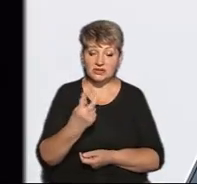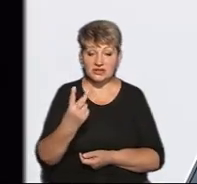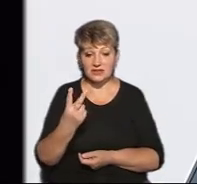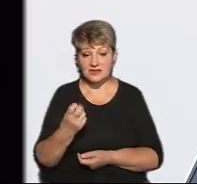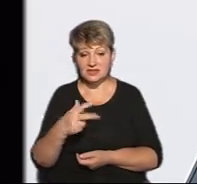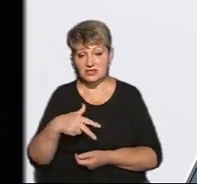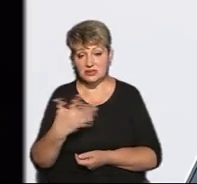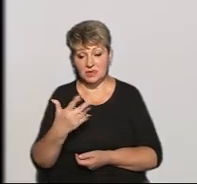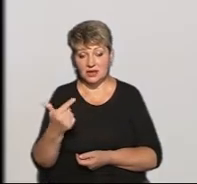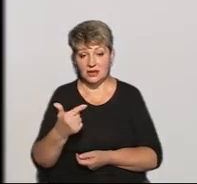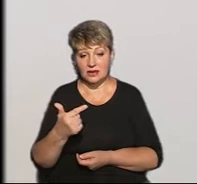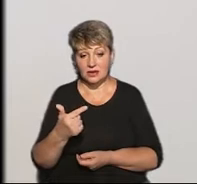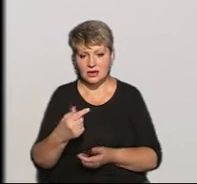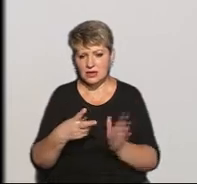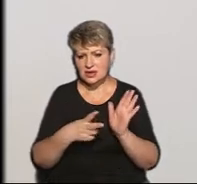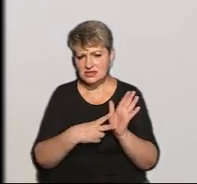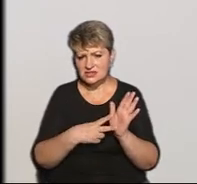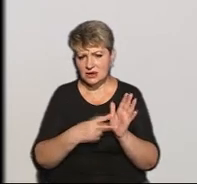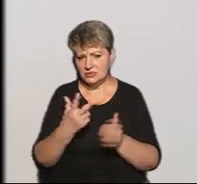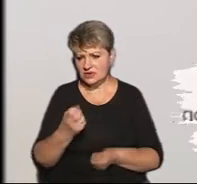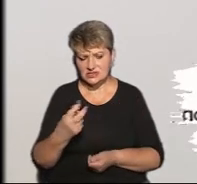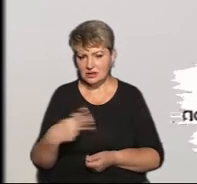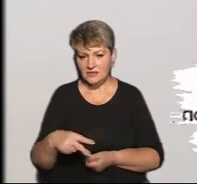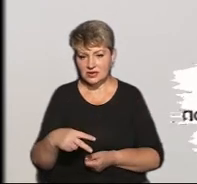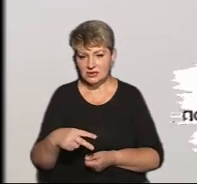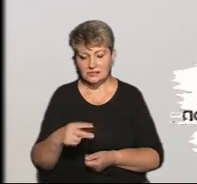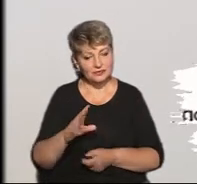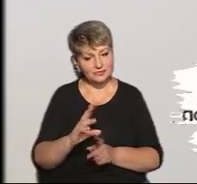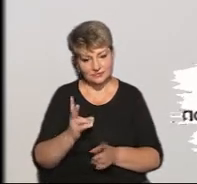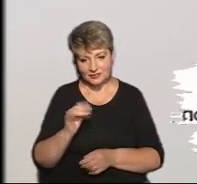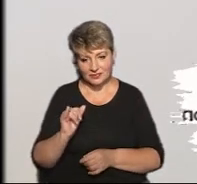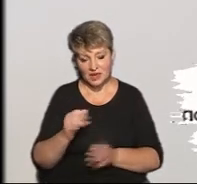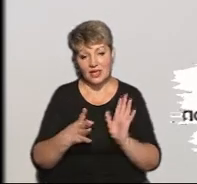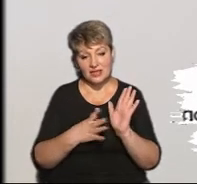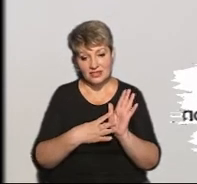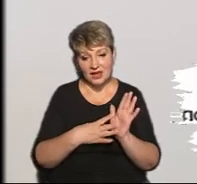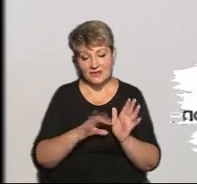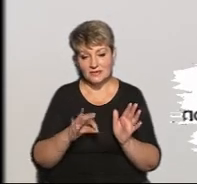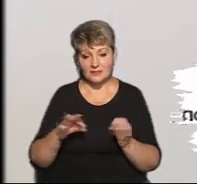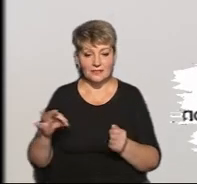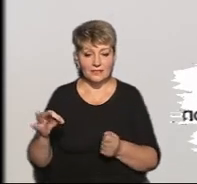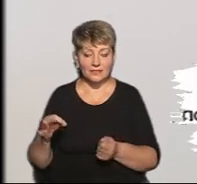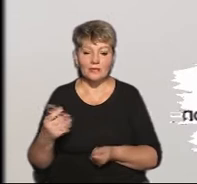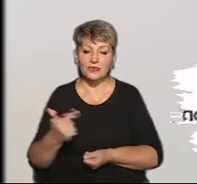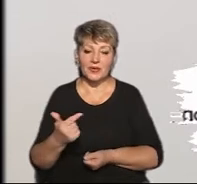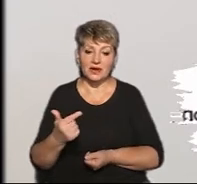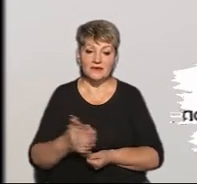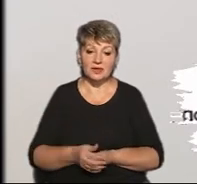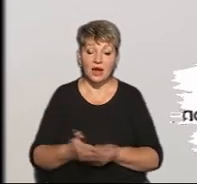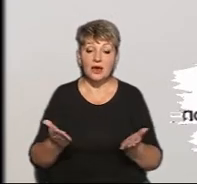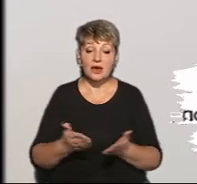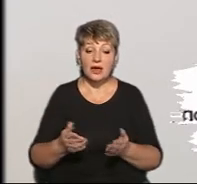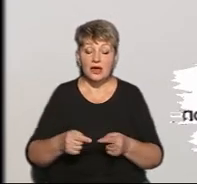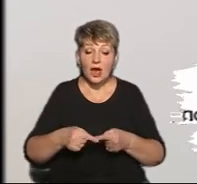11235 гривень? Здається, 7320. Ні, трохи більше. 9733 гривні. Дякую. Яка